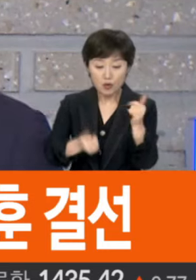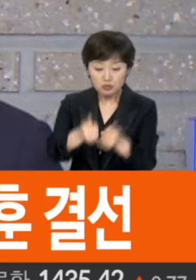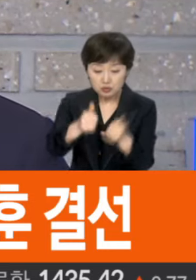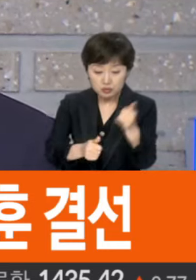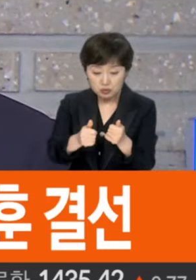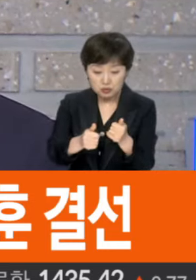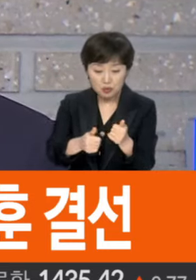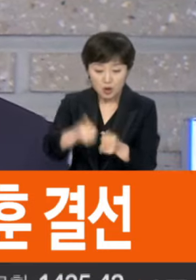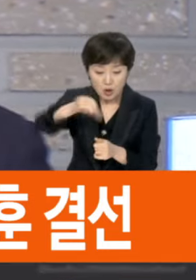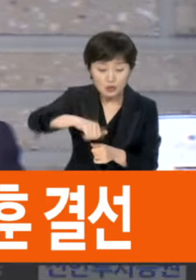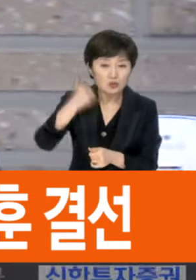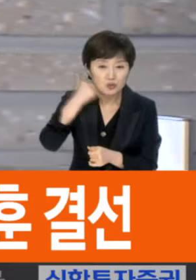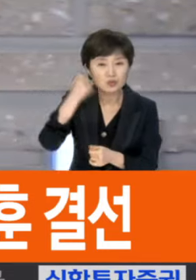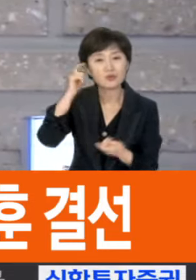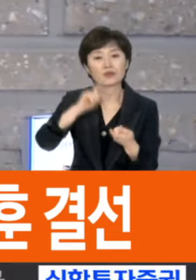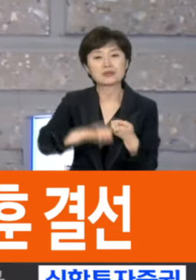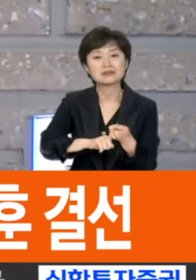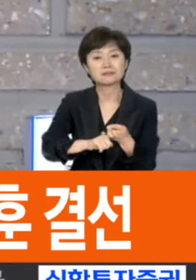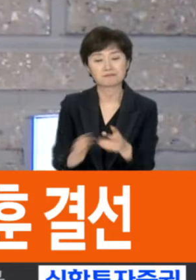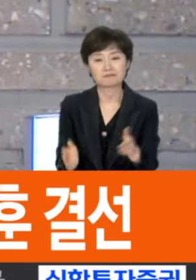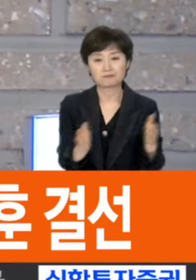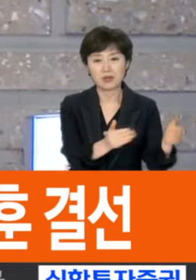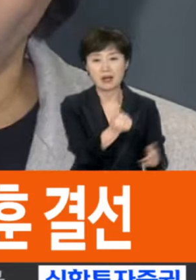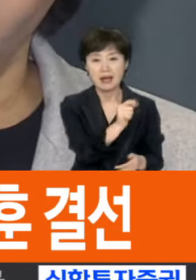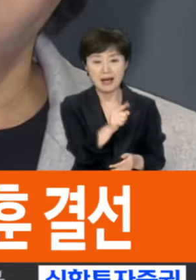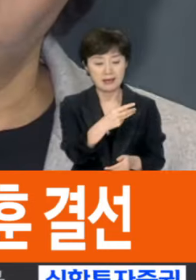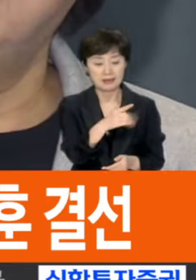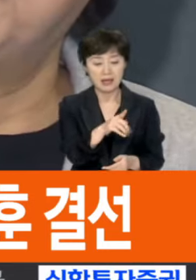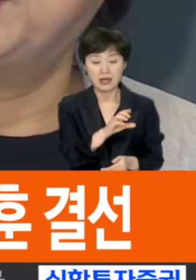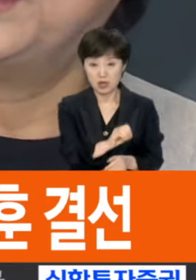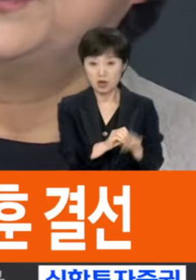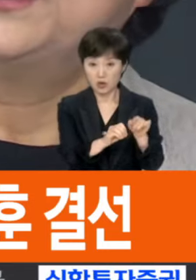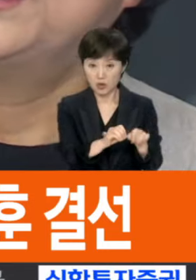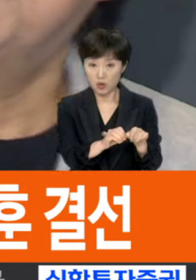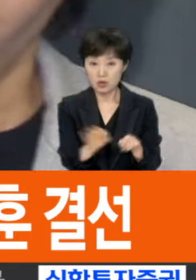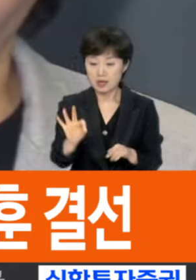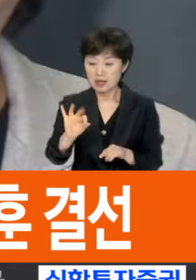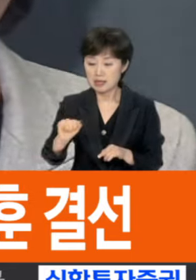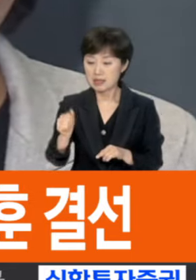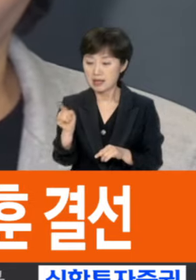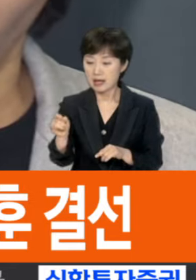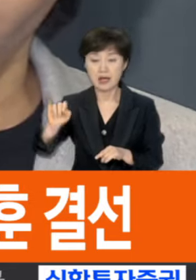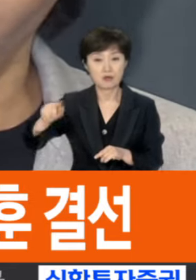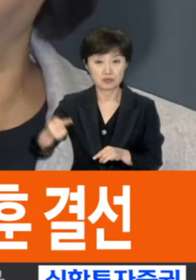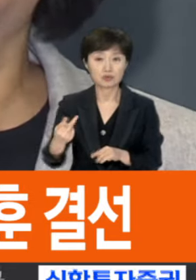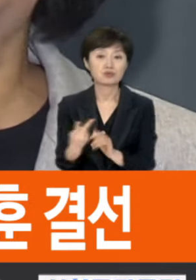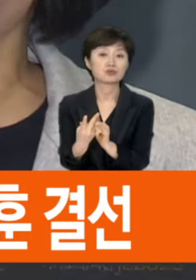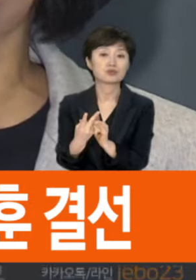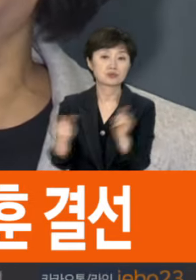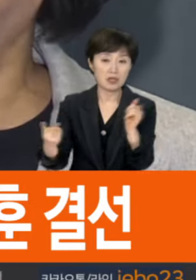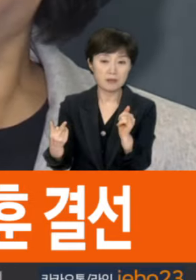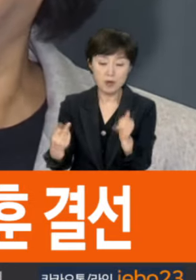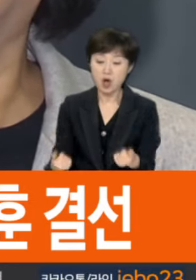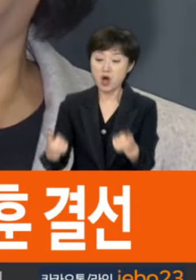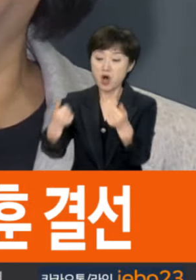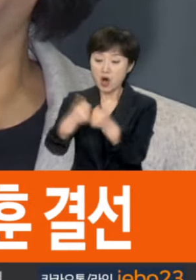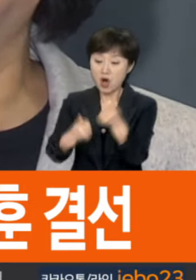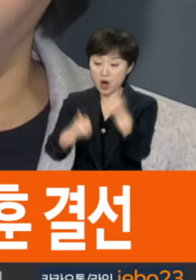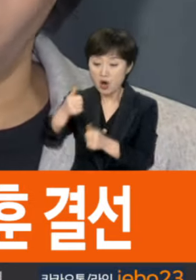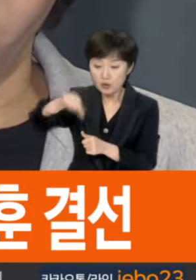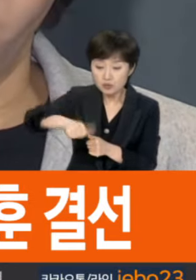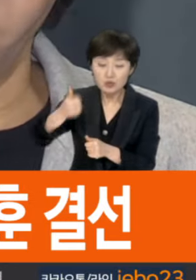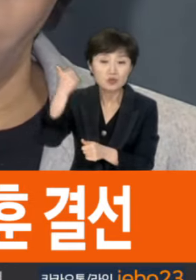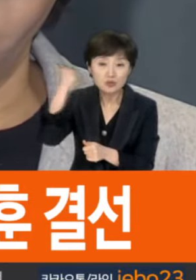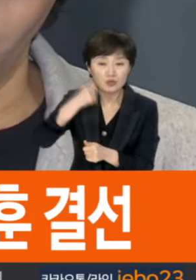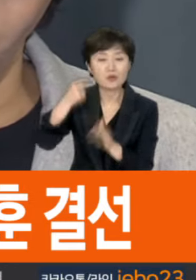결과가 주목됩니다. 치열한 신경전을 주고받았던 서울 중성동을 하태경 의원과 이해훈 전 의원의 결선